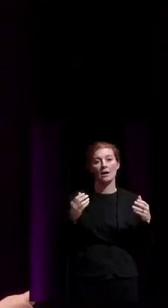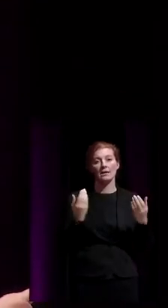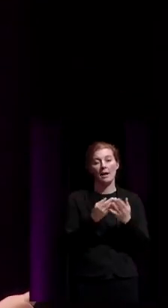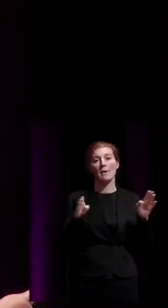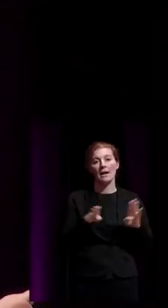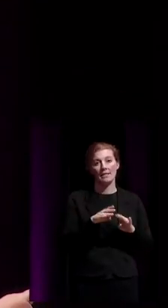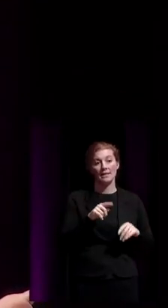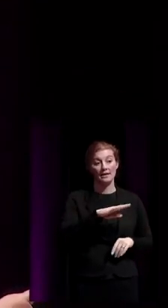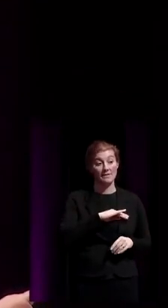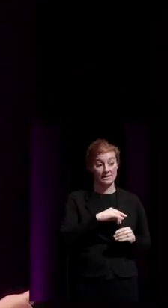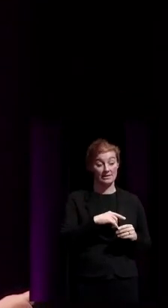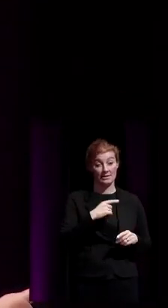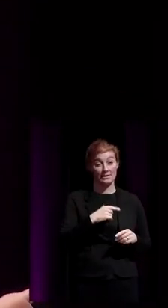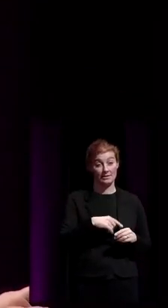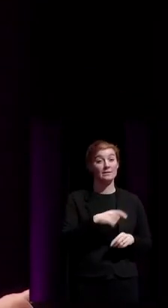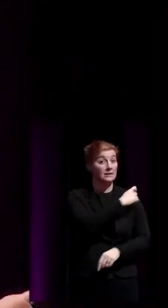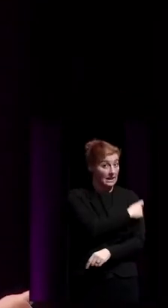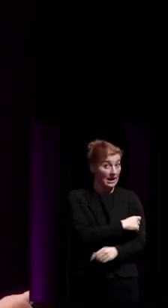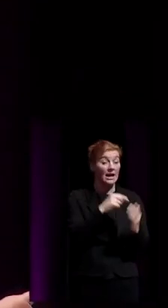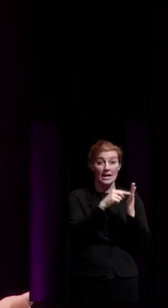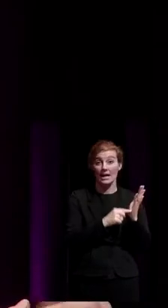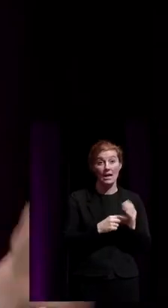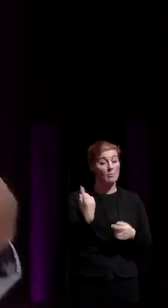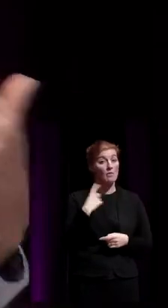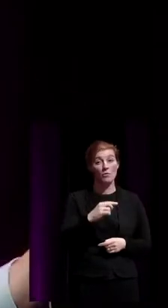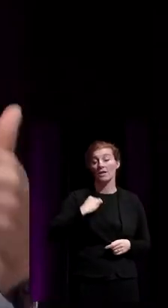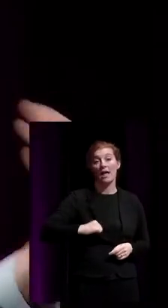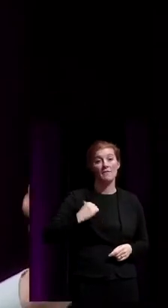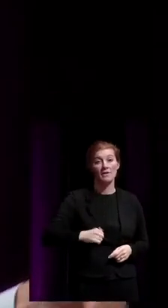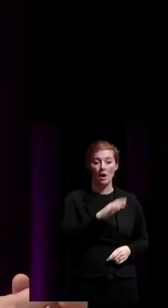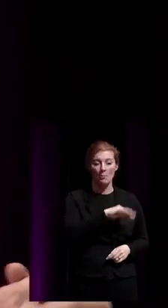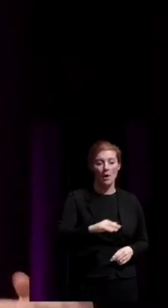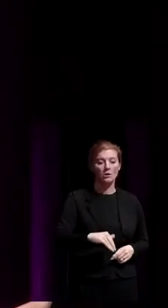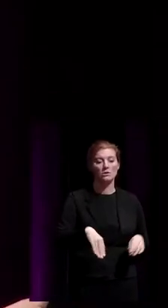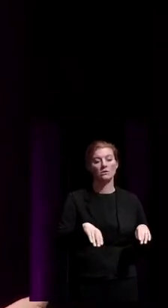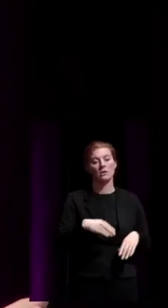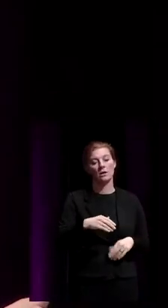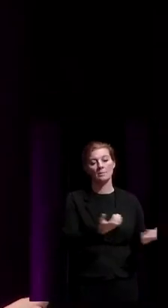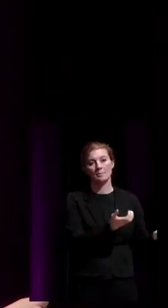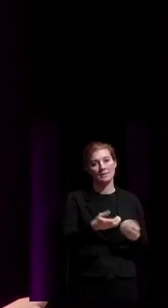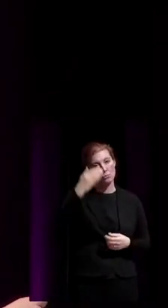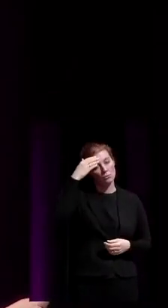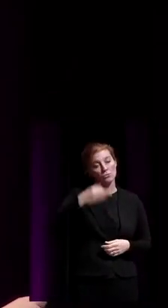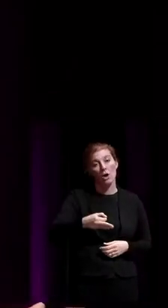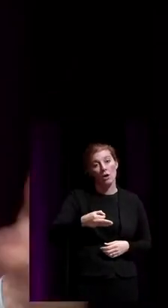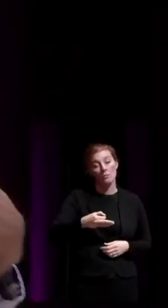det finns väldigt stränga regler att man inte får använda barns okunskap och